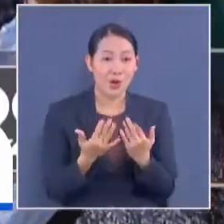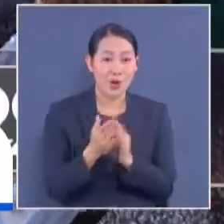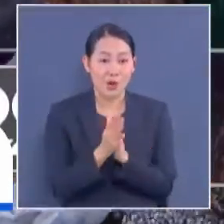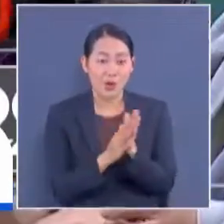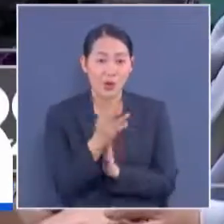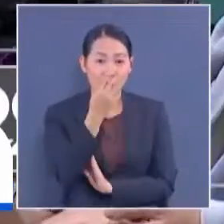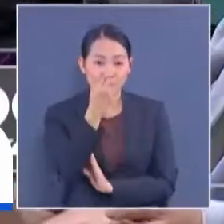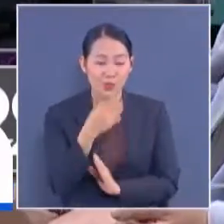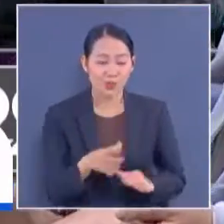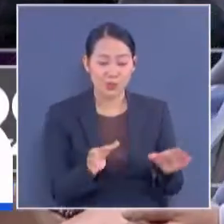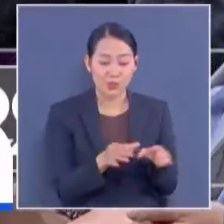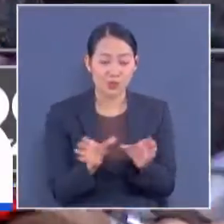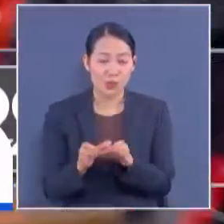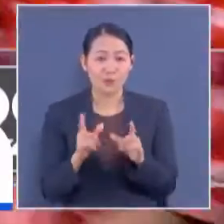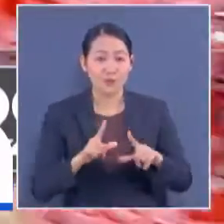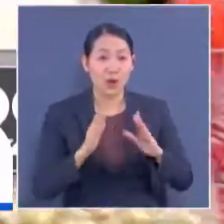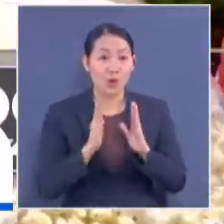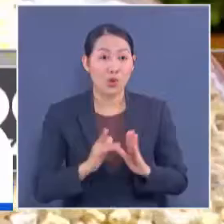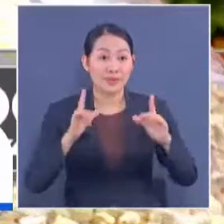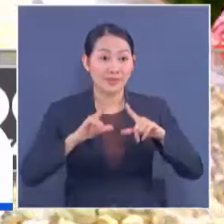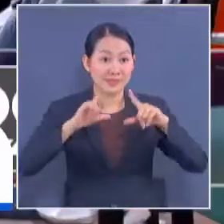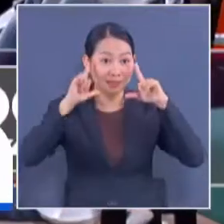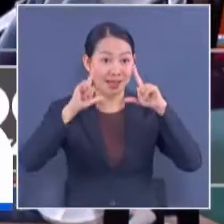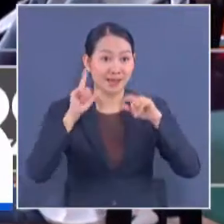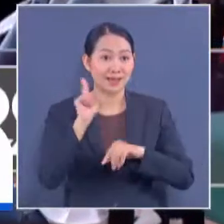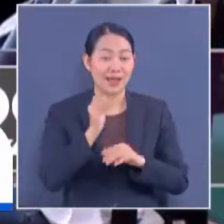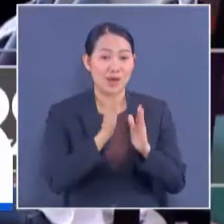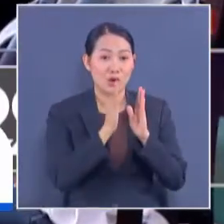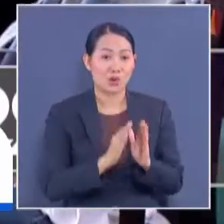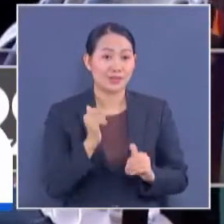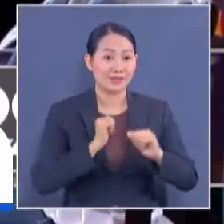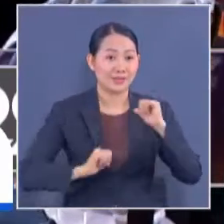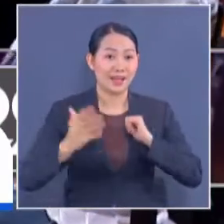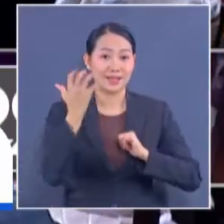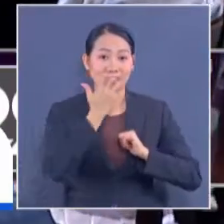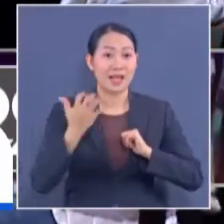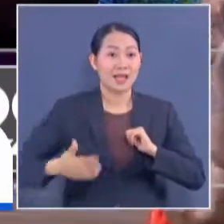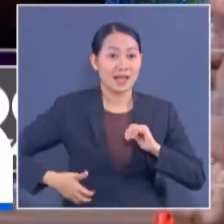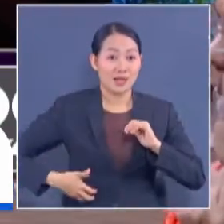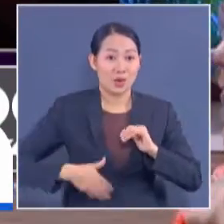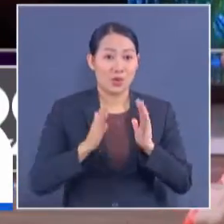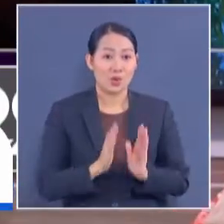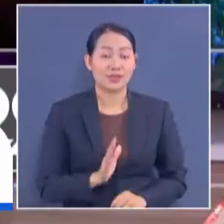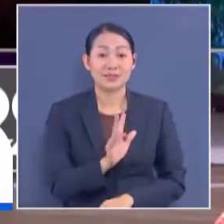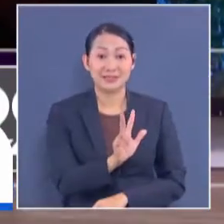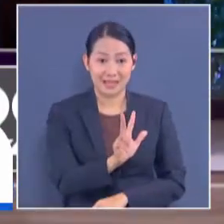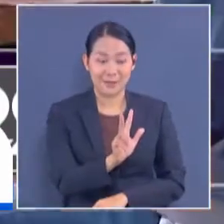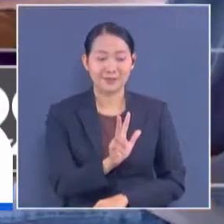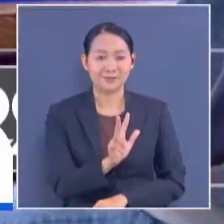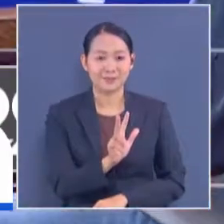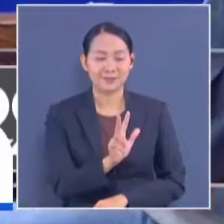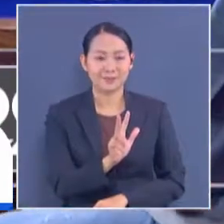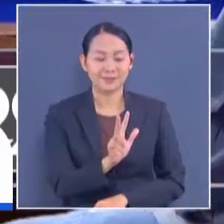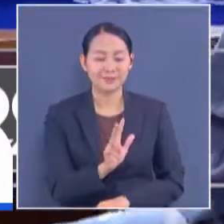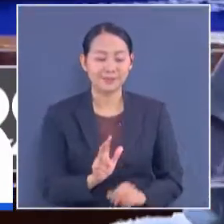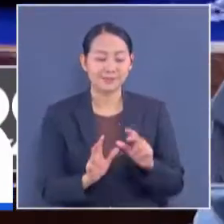นดังรับประกันความสนุกนะคะได้แก่ทีมตลกระดับตำนานนำโดยอเป็ดเชิญยิ้มเจี๊ยบเชิญยิ้มแล้วก็บ่อนเชิญยิ้มค่ะจะมาปะทะกับทีม